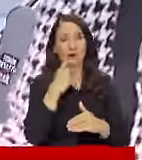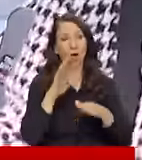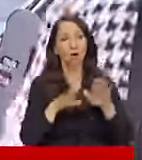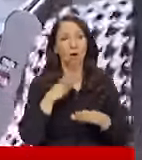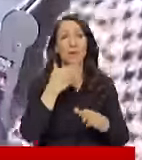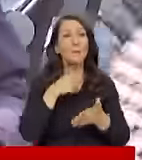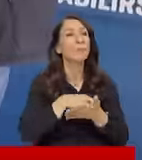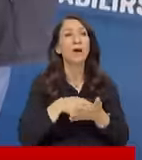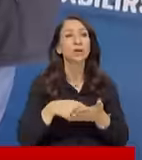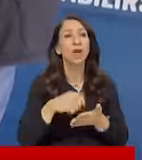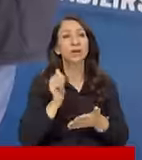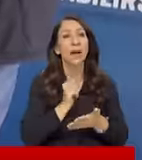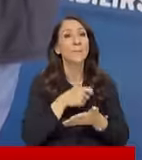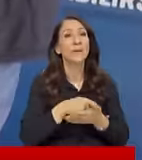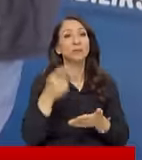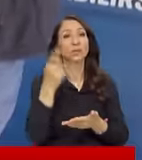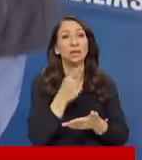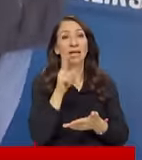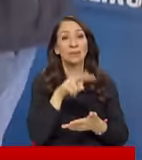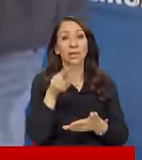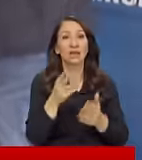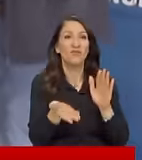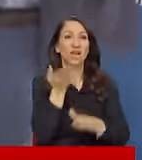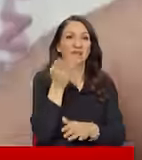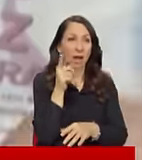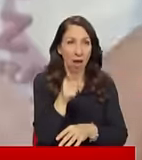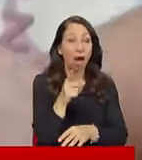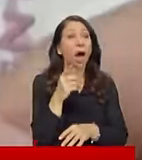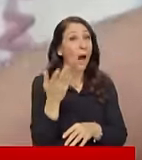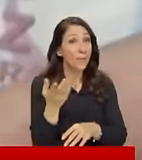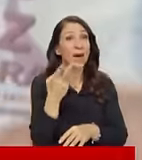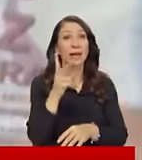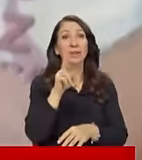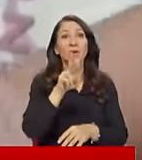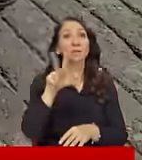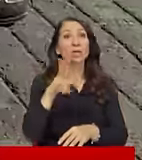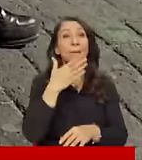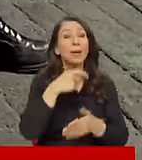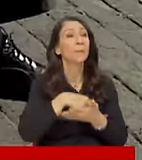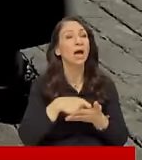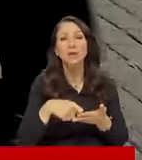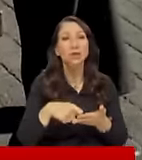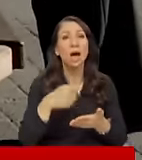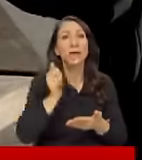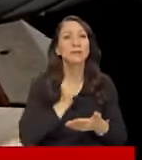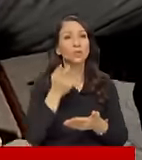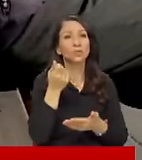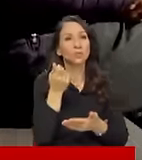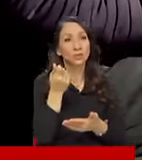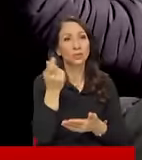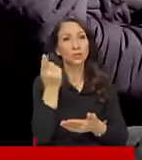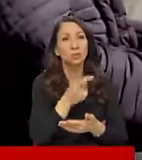ortalama emekli aylığı asgari ücretin %22 fazlasıydı. Ancak 2023'te emekli maaşı asgari